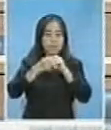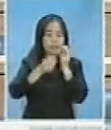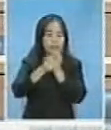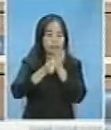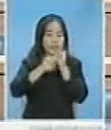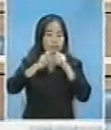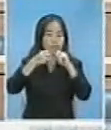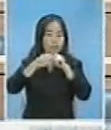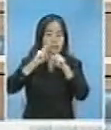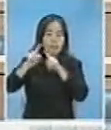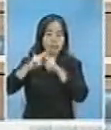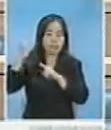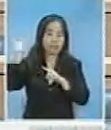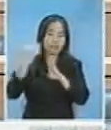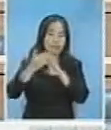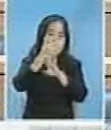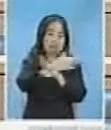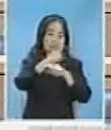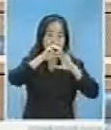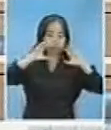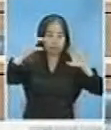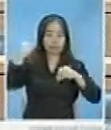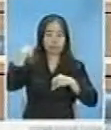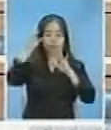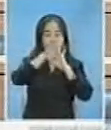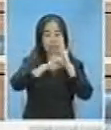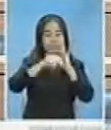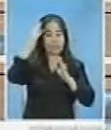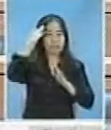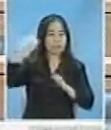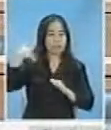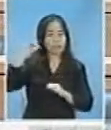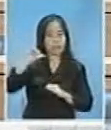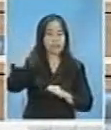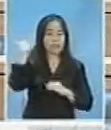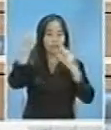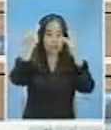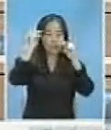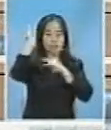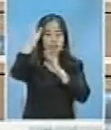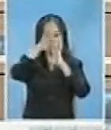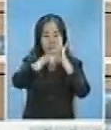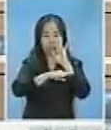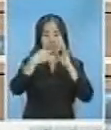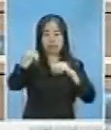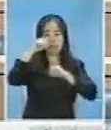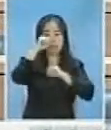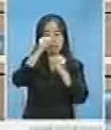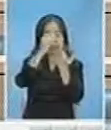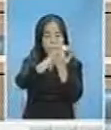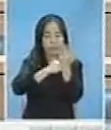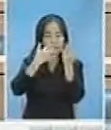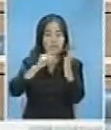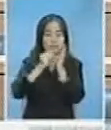ทั้งที่รัฐบาลตอนที่แถลงนโยบายโดยคุณยิ่งลักษณ์ในฐานะที่ท่านเป็นนายกรัฐมนตรีได้แถลงไว้ว่าจะ